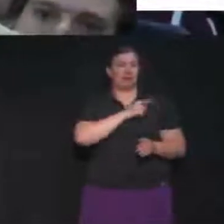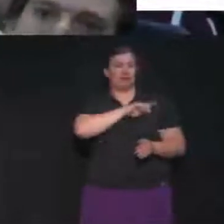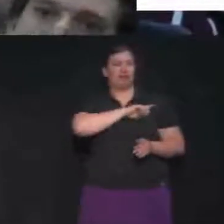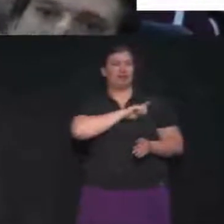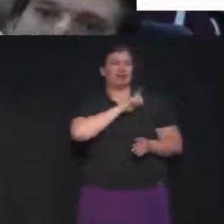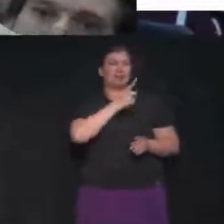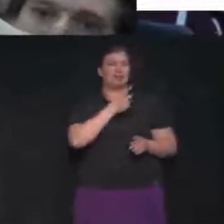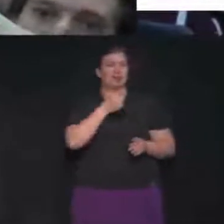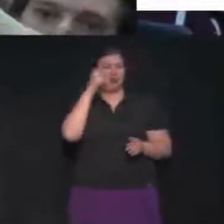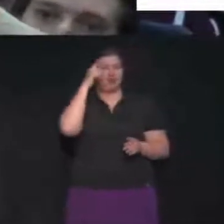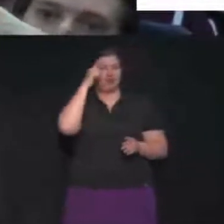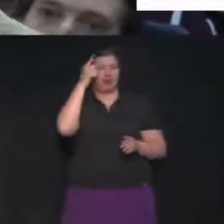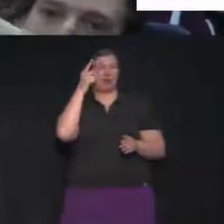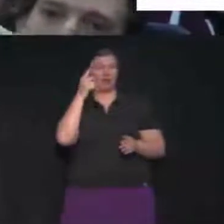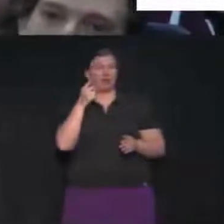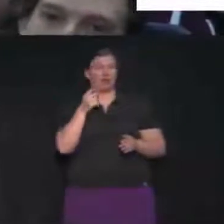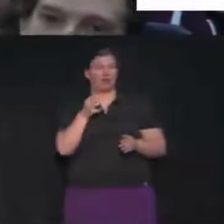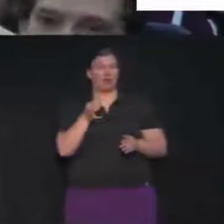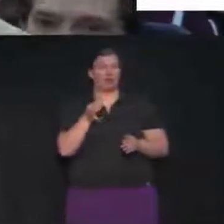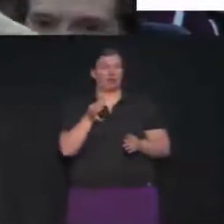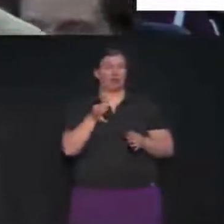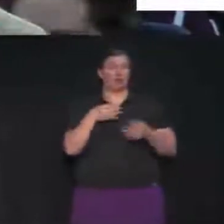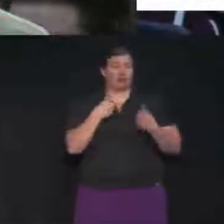das nicht verkacken bitte